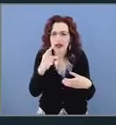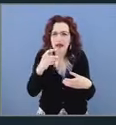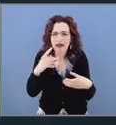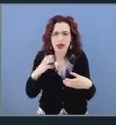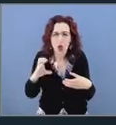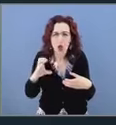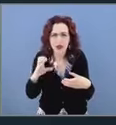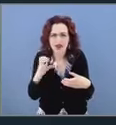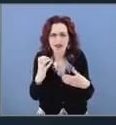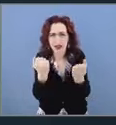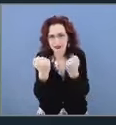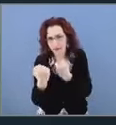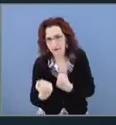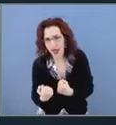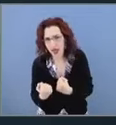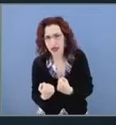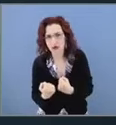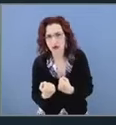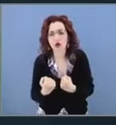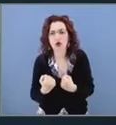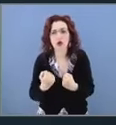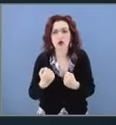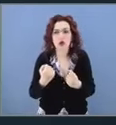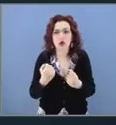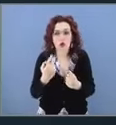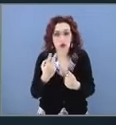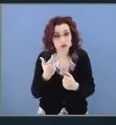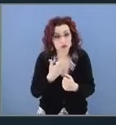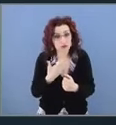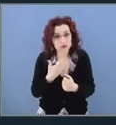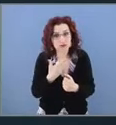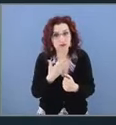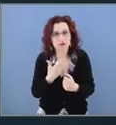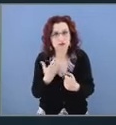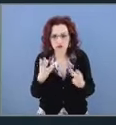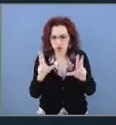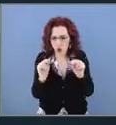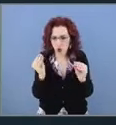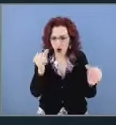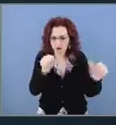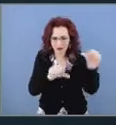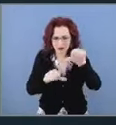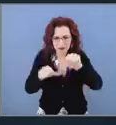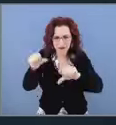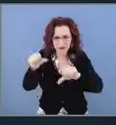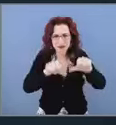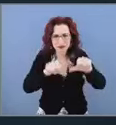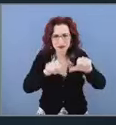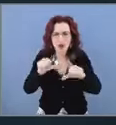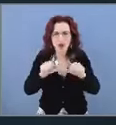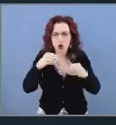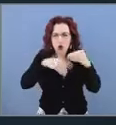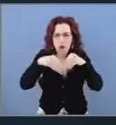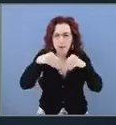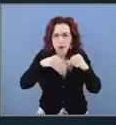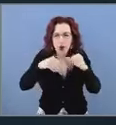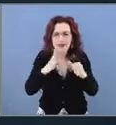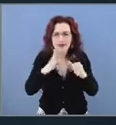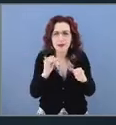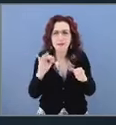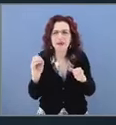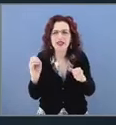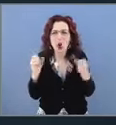e la caratterizzazione di nuovi composti bioattivi, eccetera eccetera eccetera.